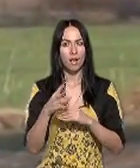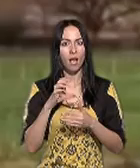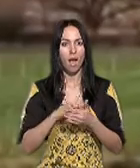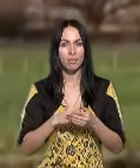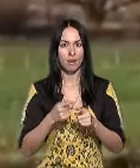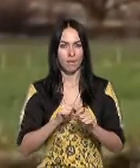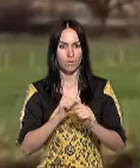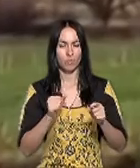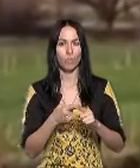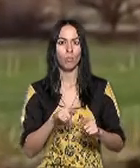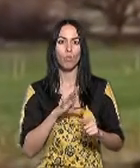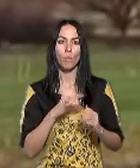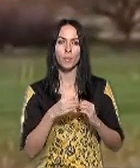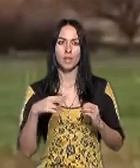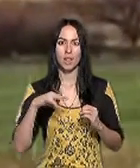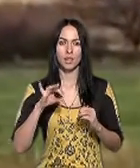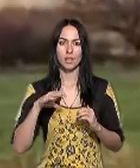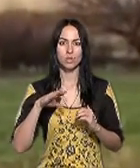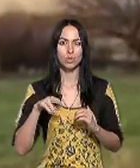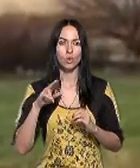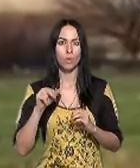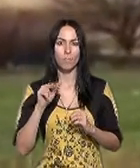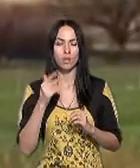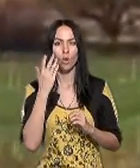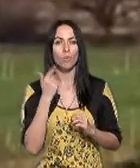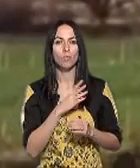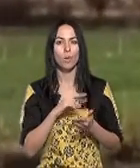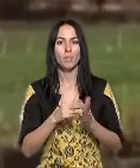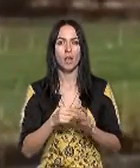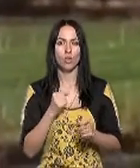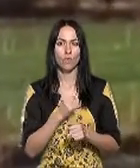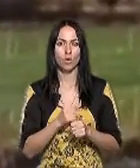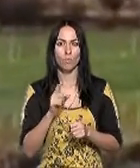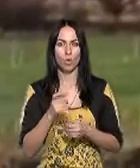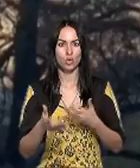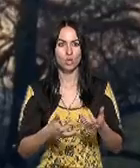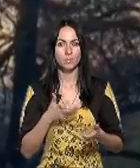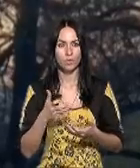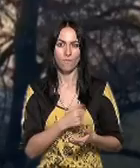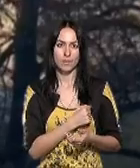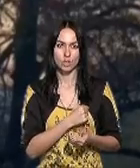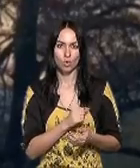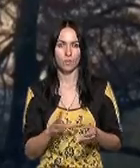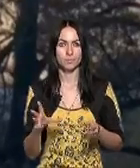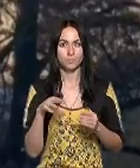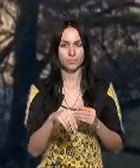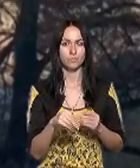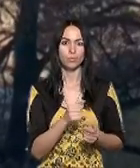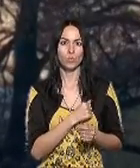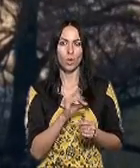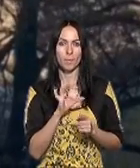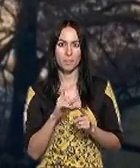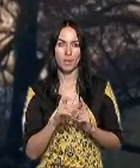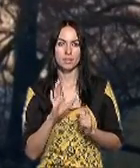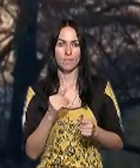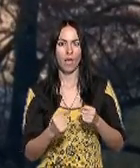сталося 15 листопада під час планових робіт з розмінування. Військові завантажували боєприпаси до авто. У цей момент рвонув